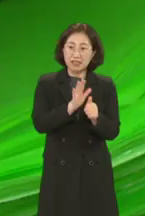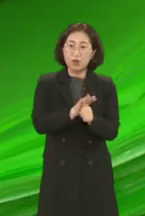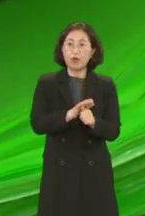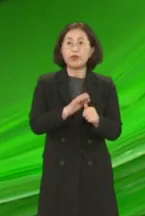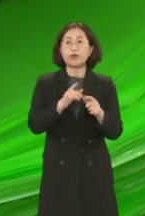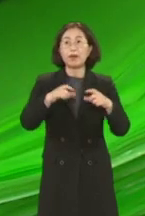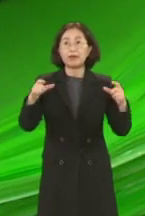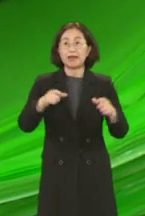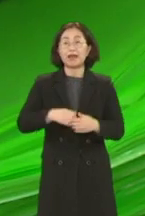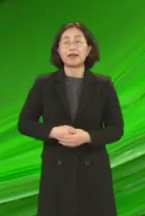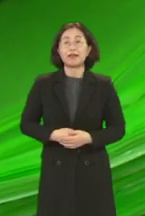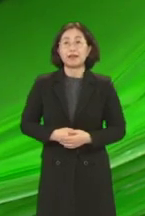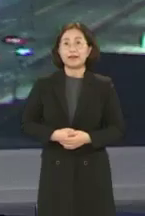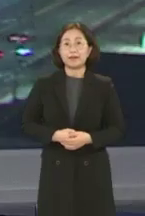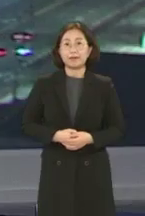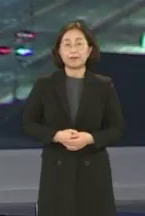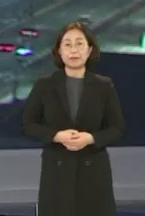했습니다.